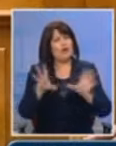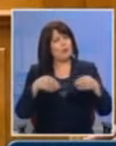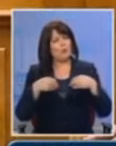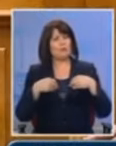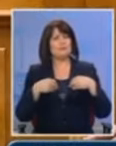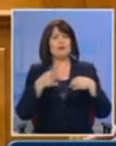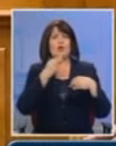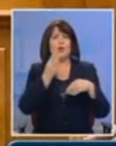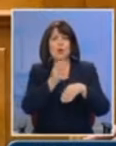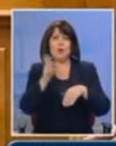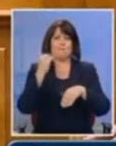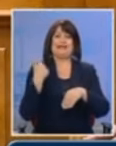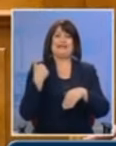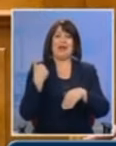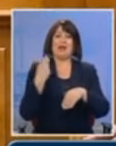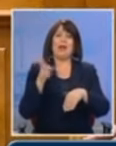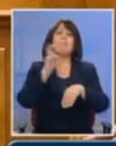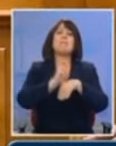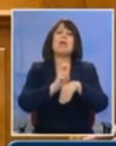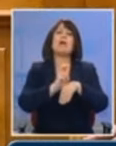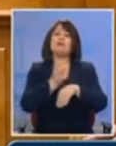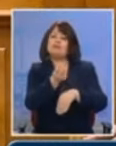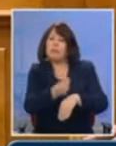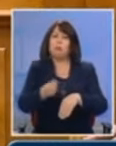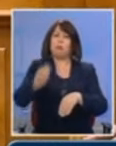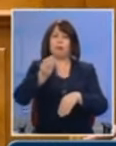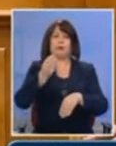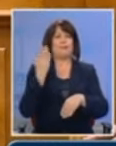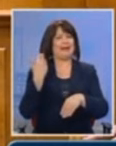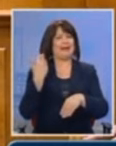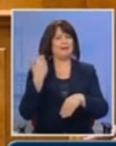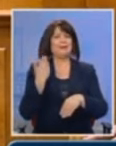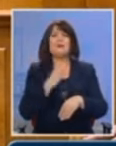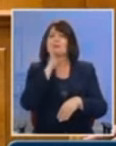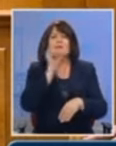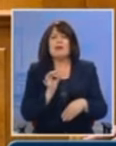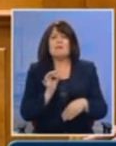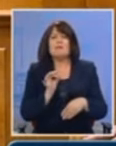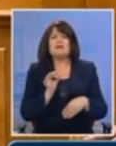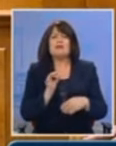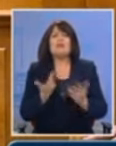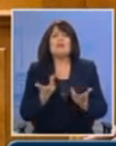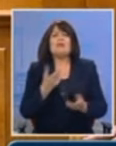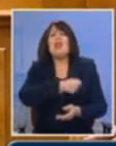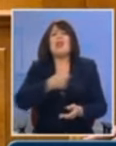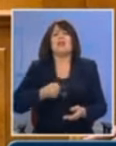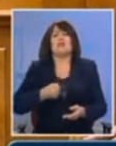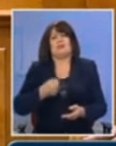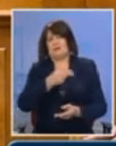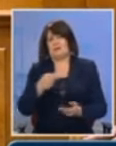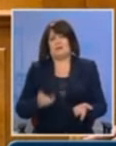τα υψηλά πρωτογενή πλεονάσματα που περιλάμβανε το προηγούμενο πρόγραμμα είναι στην πραγματικότητα το άλλο όνομα της λιτότητας.